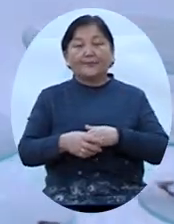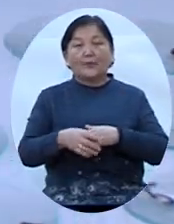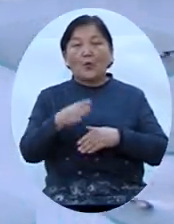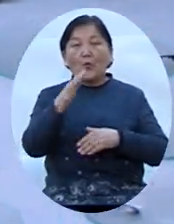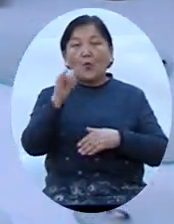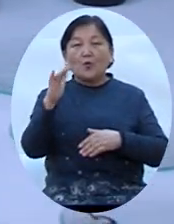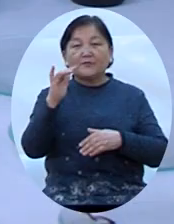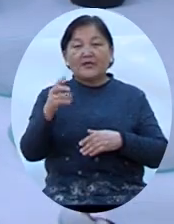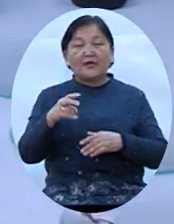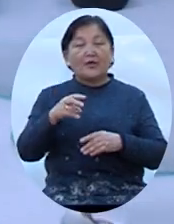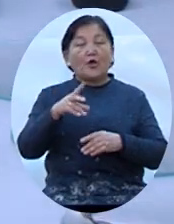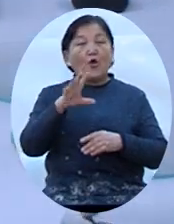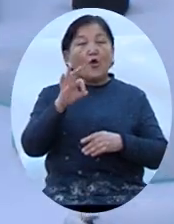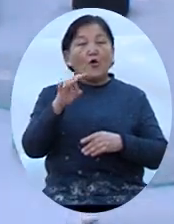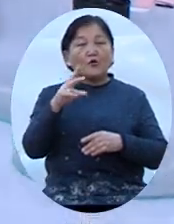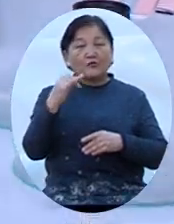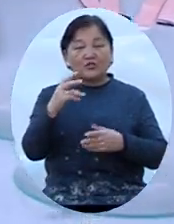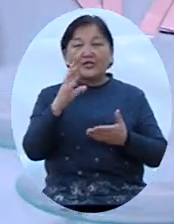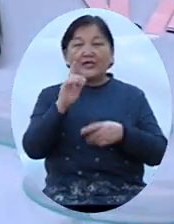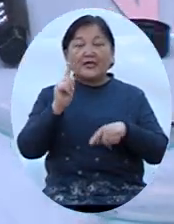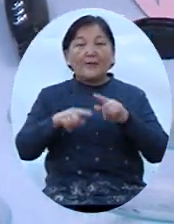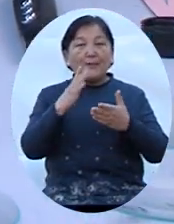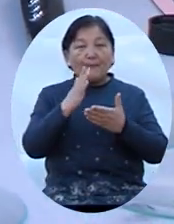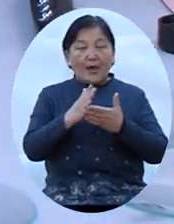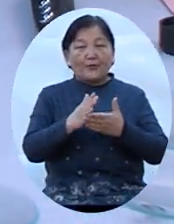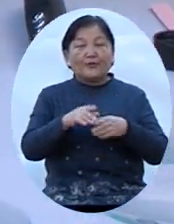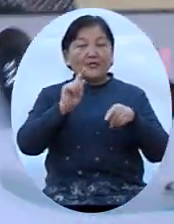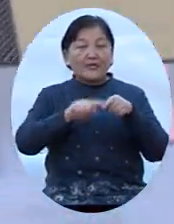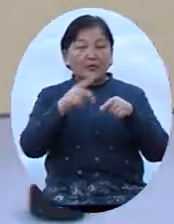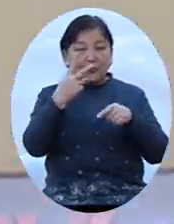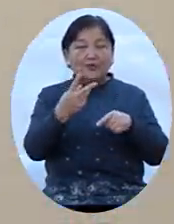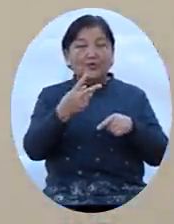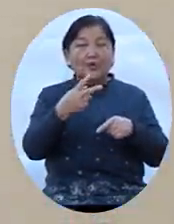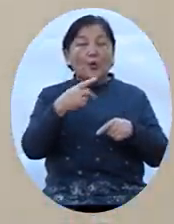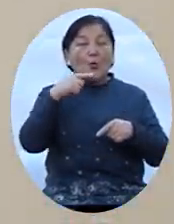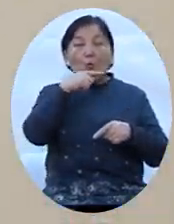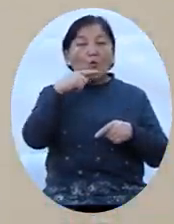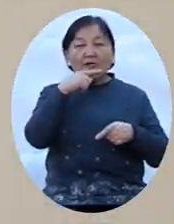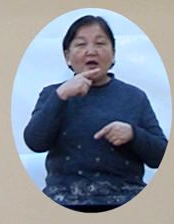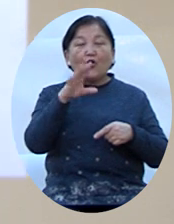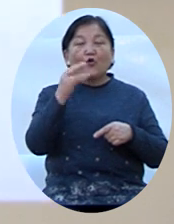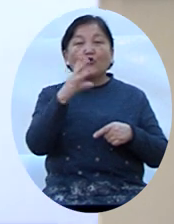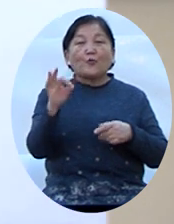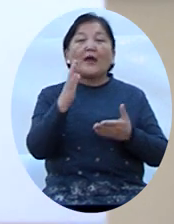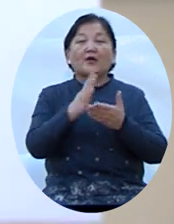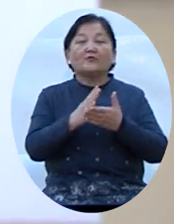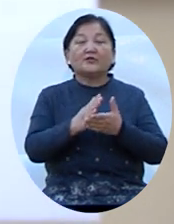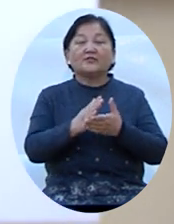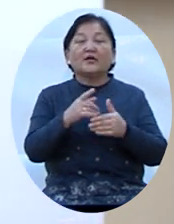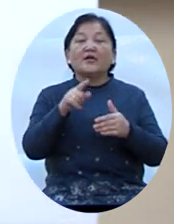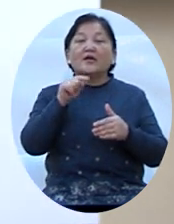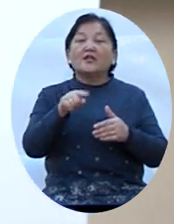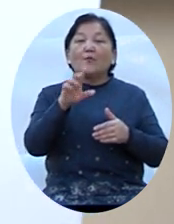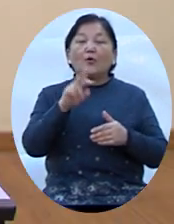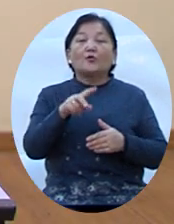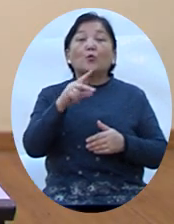уусамтлын орчинг шалгаж байна. За 1 дугаартай уусамтлын орчинг шалгахад гүн улаан өнгө буюу хүчлэлэг орчинтой болж